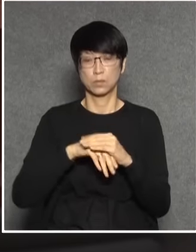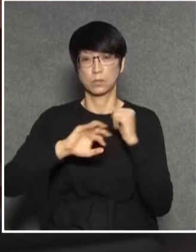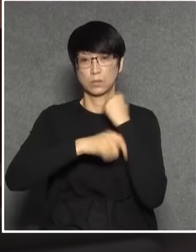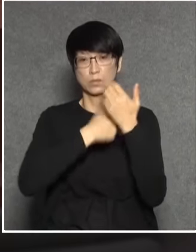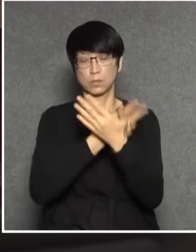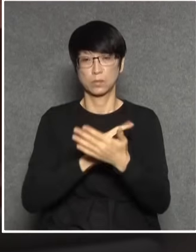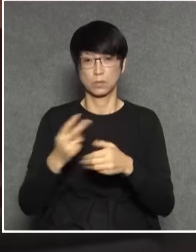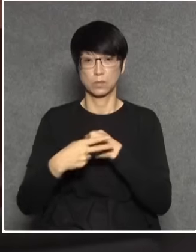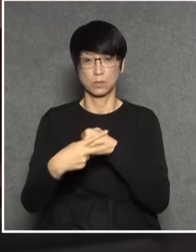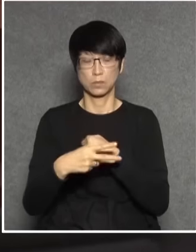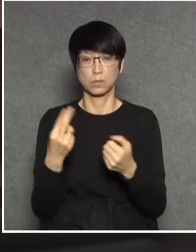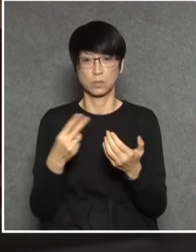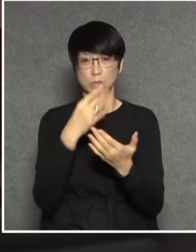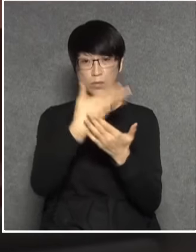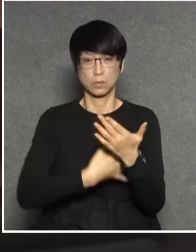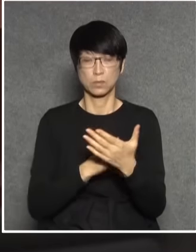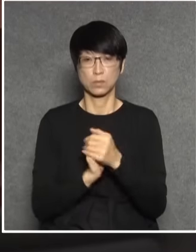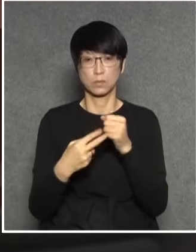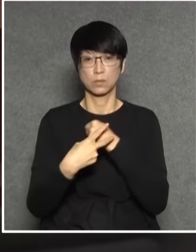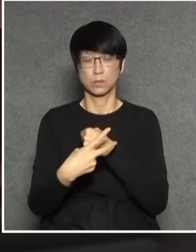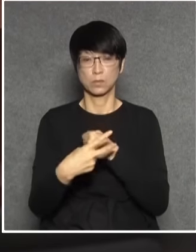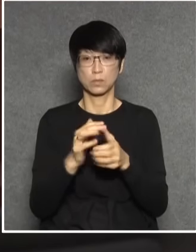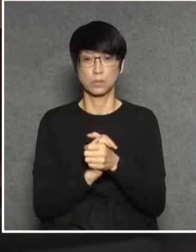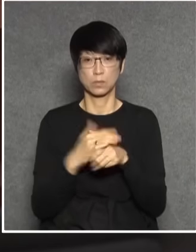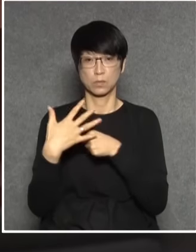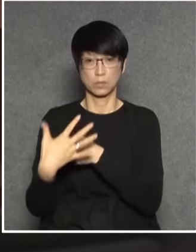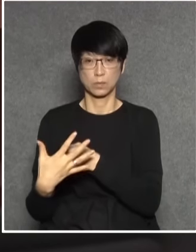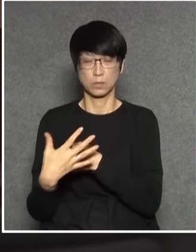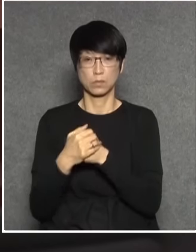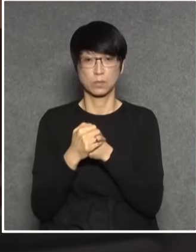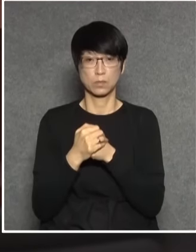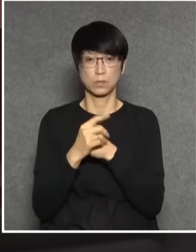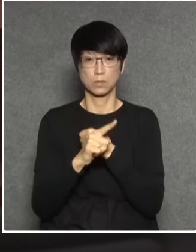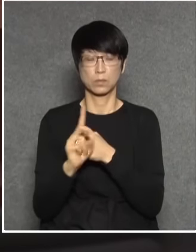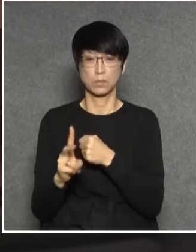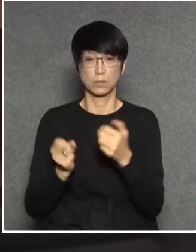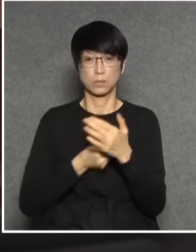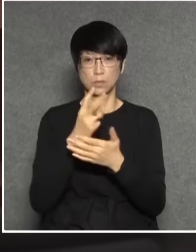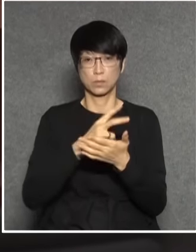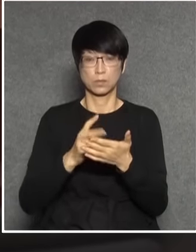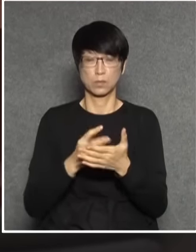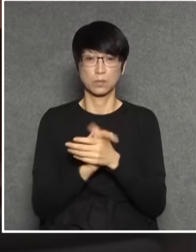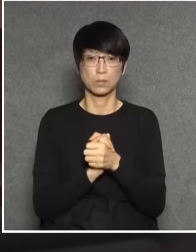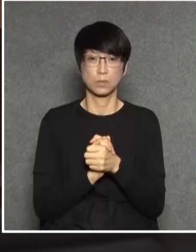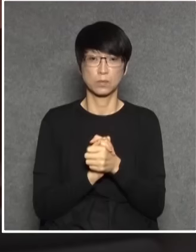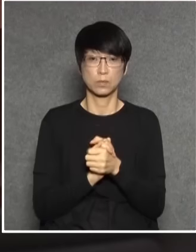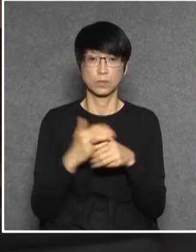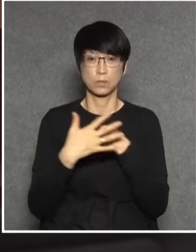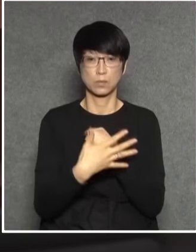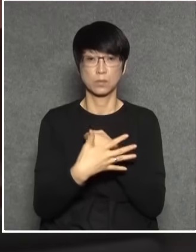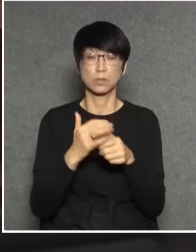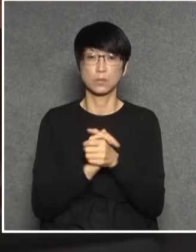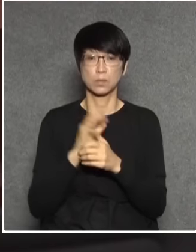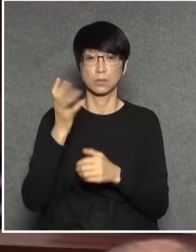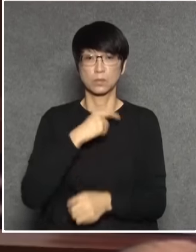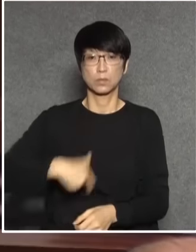號條例草案，下稱第二號條例草案第五條及第十二條提出的修正案。就第五條而言，黃毓民